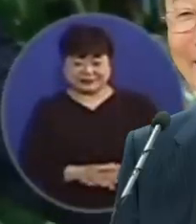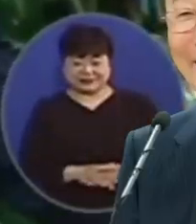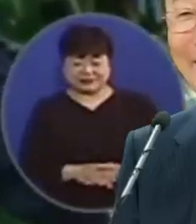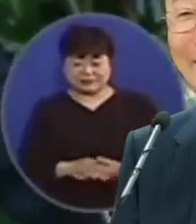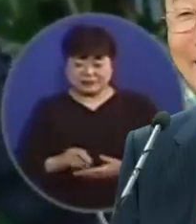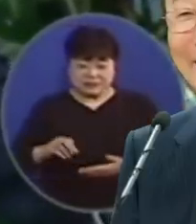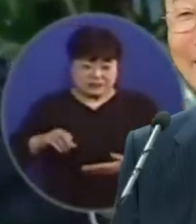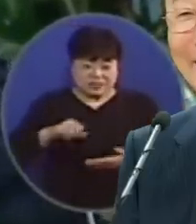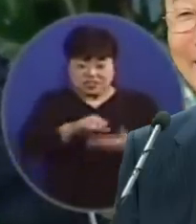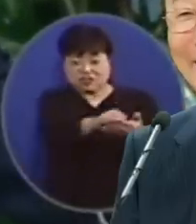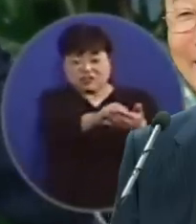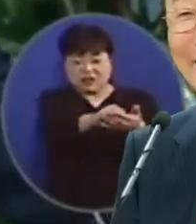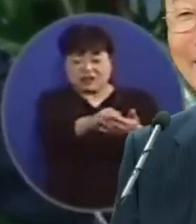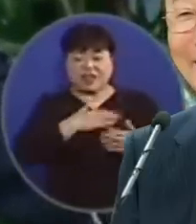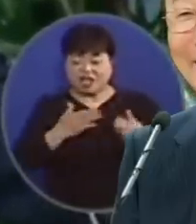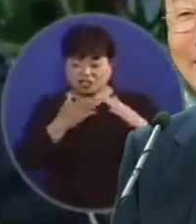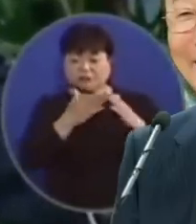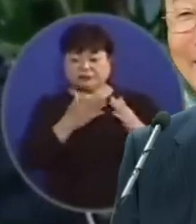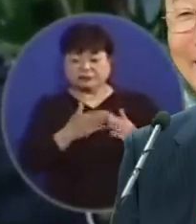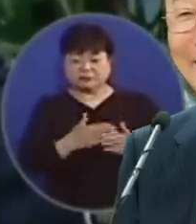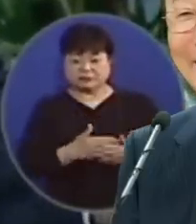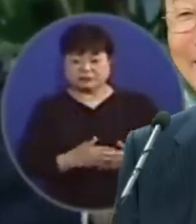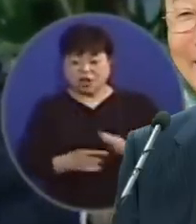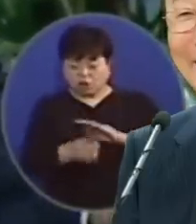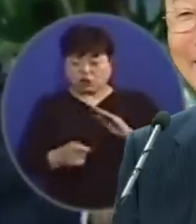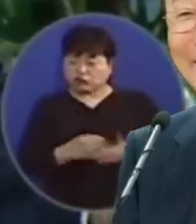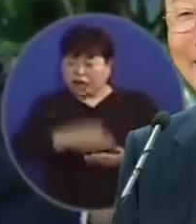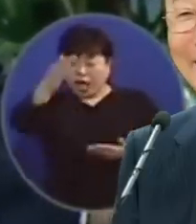쳐들어갈 것입니까? 내 집에 왜 들어와 있는 이 도둑놈아.